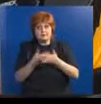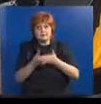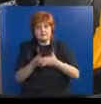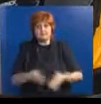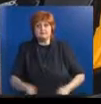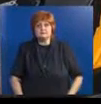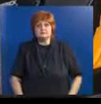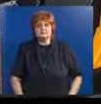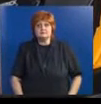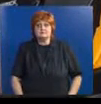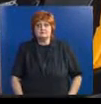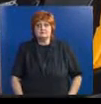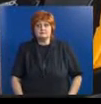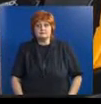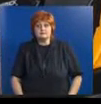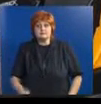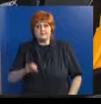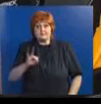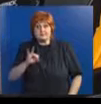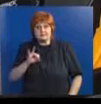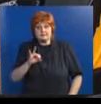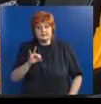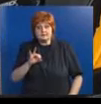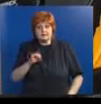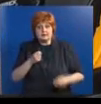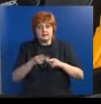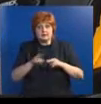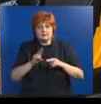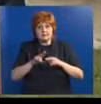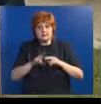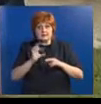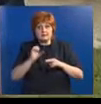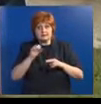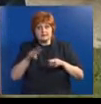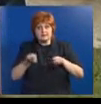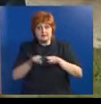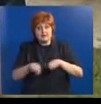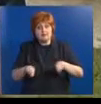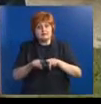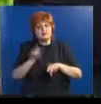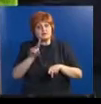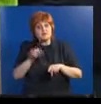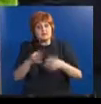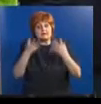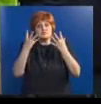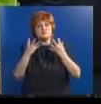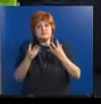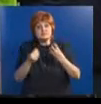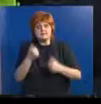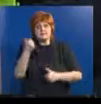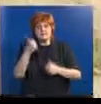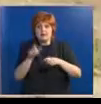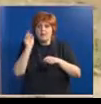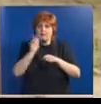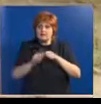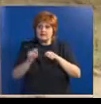будет новый, там, 2014 года. И в серии квадроциклов – это «Ренегат 1000». Также в пятничный день соревнований досконально